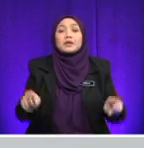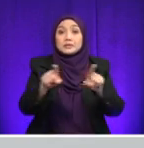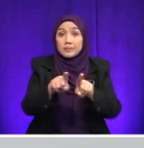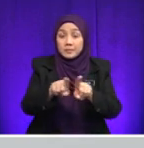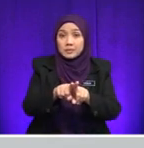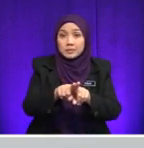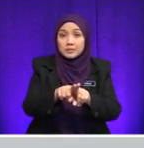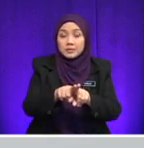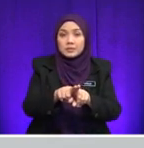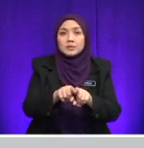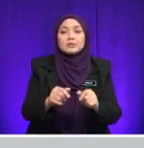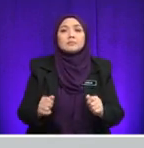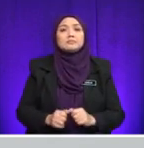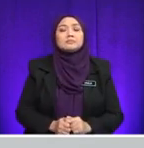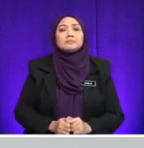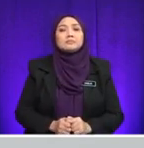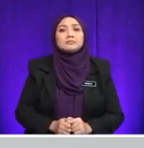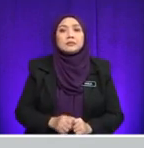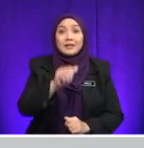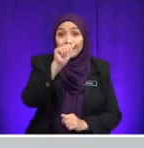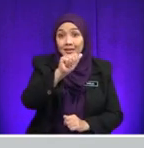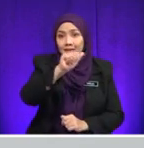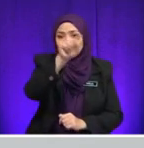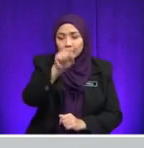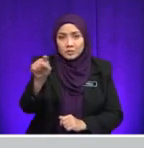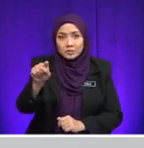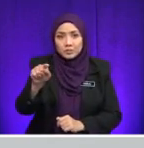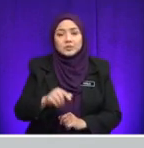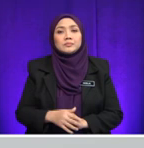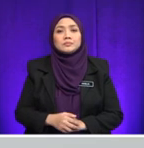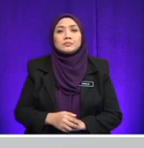sama dengan eh kuasa 2